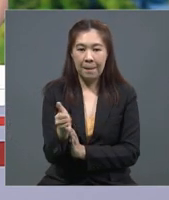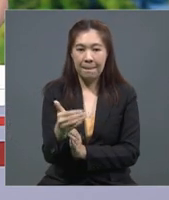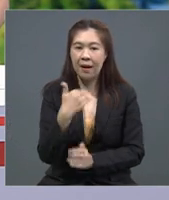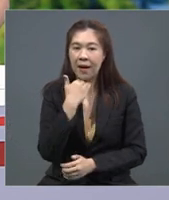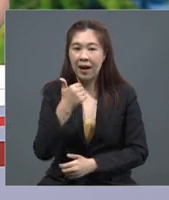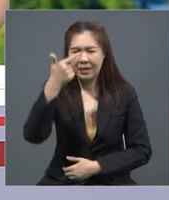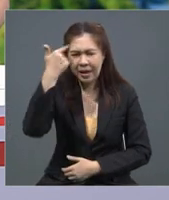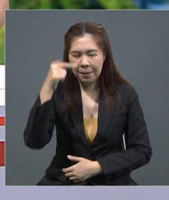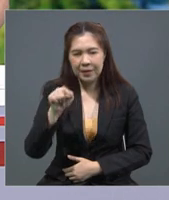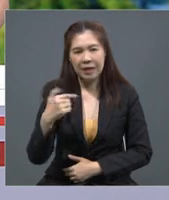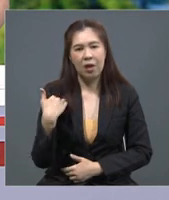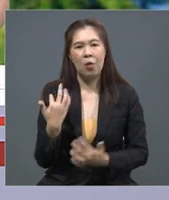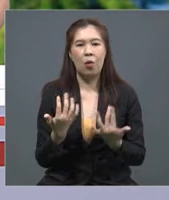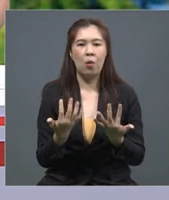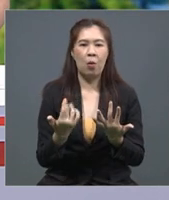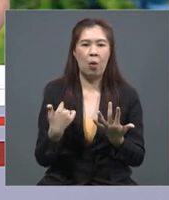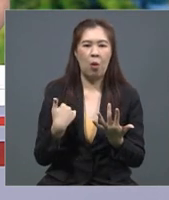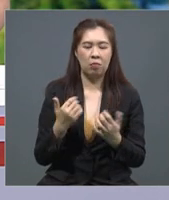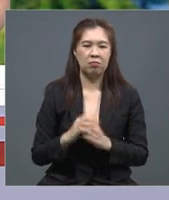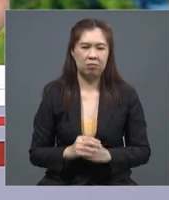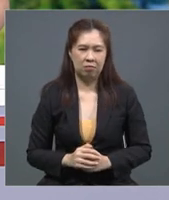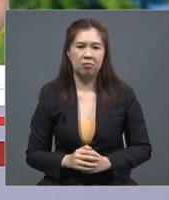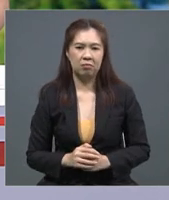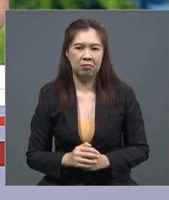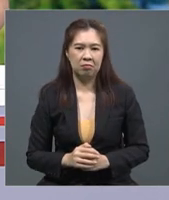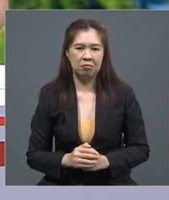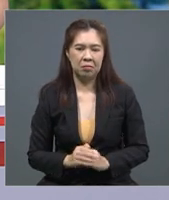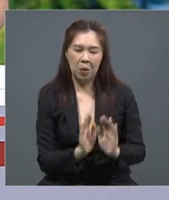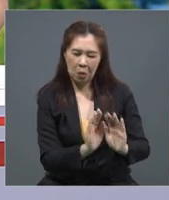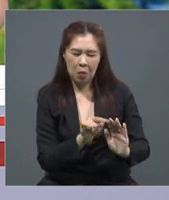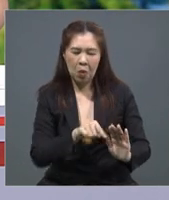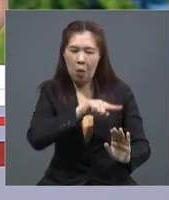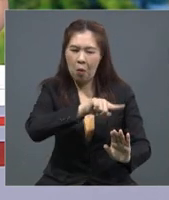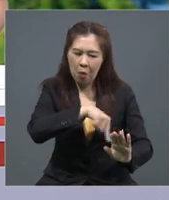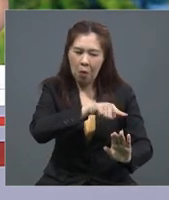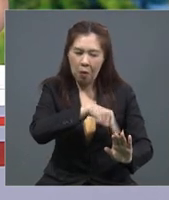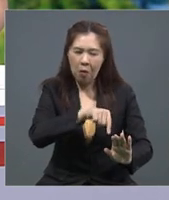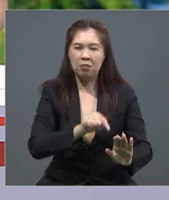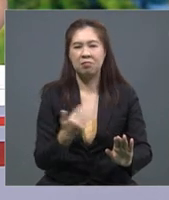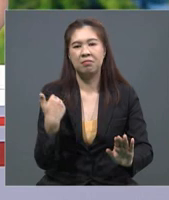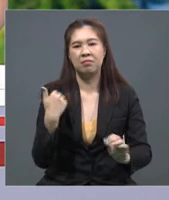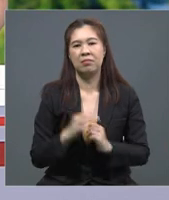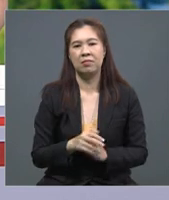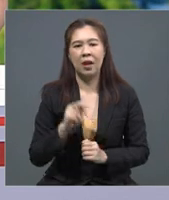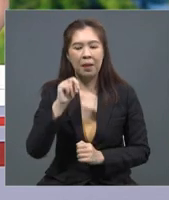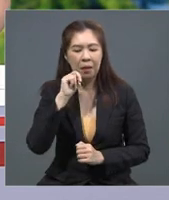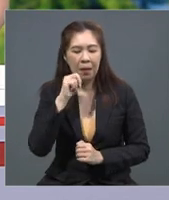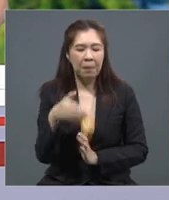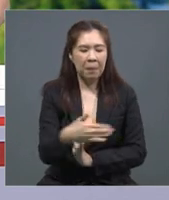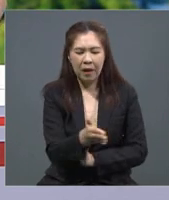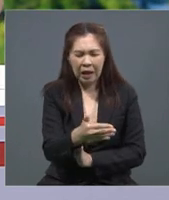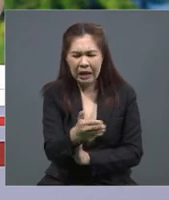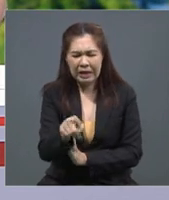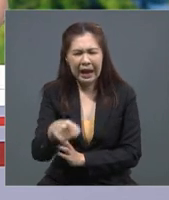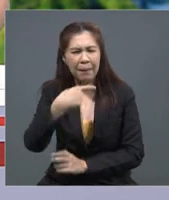ปลาร้านะดิฉันรออยู่มันต้องใช้เวลาในการหมักไงโอหมันต้องใช้เวลานานกันพอสมควรคือเจ้าปลาเนี่ยอยู่ได้ทุกน้ำแม้แต่วน้ำ